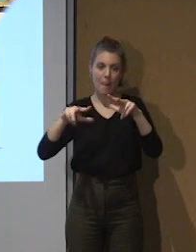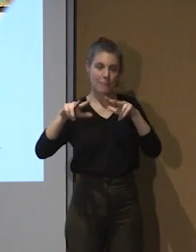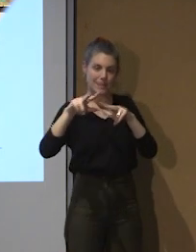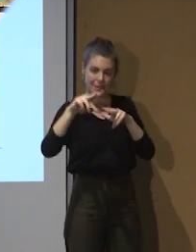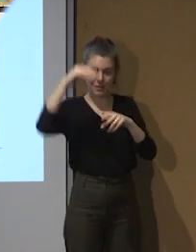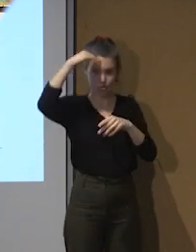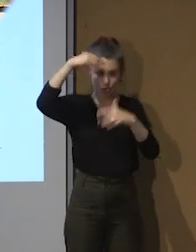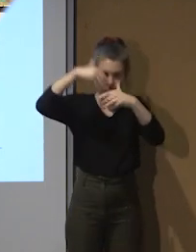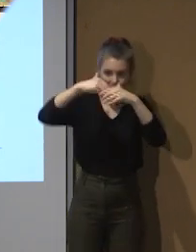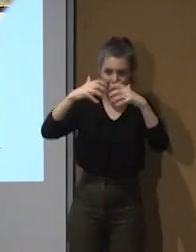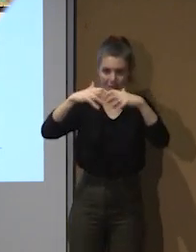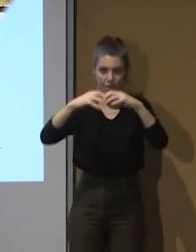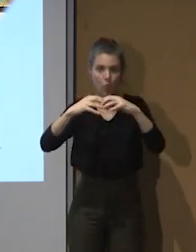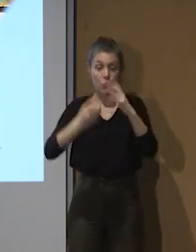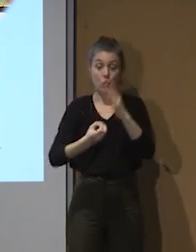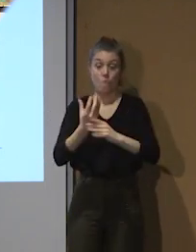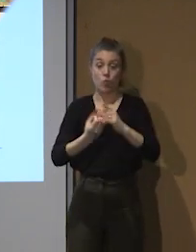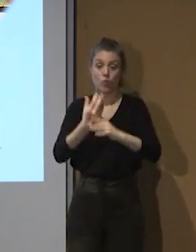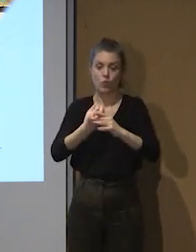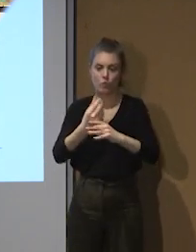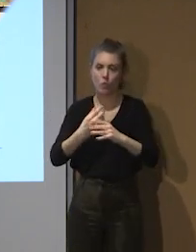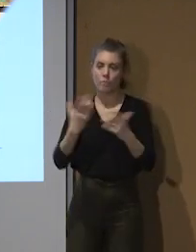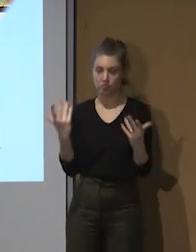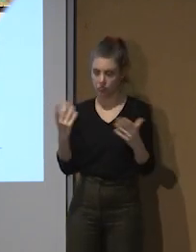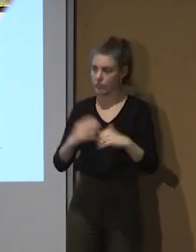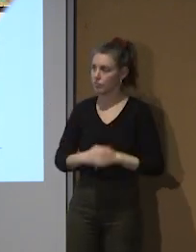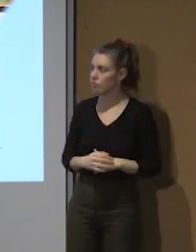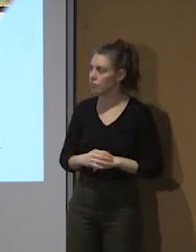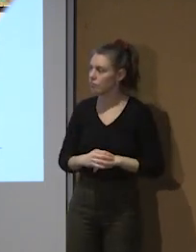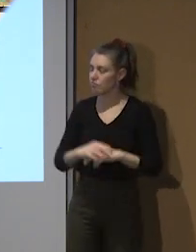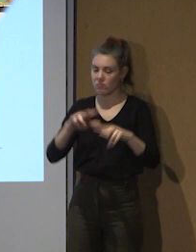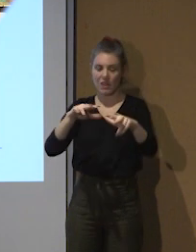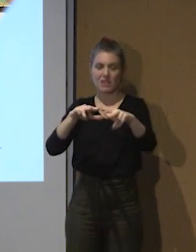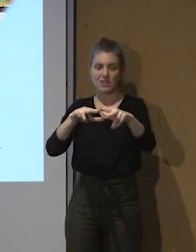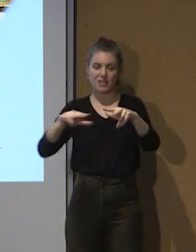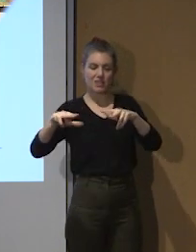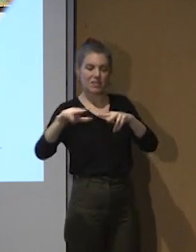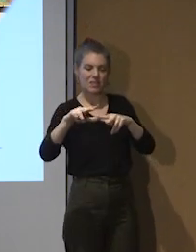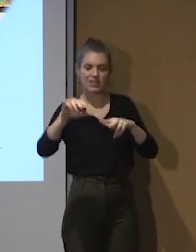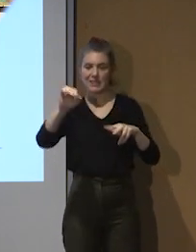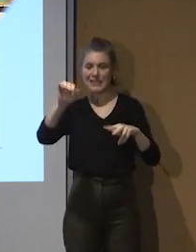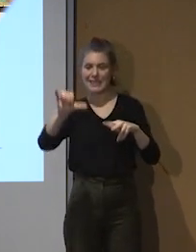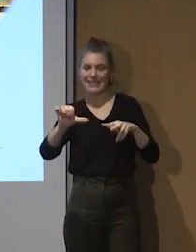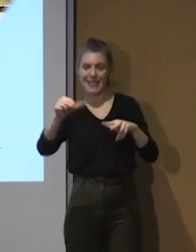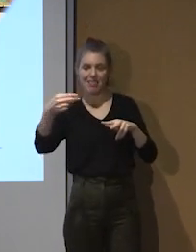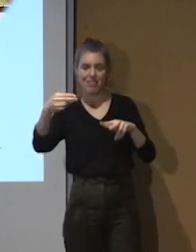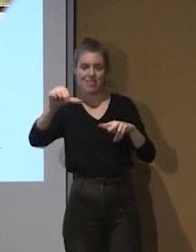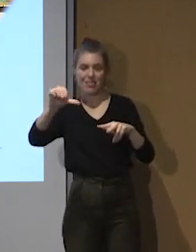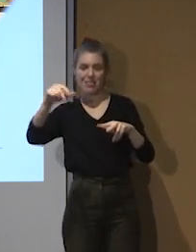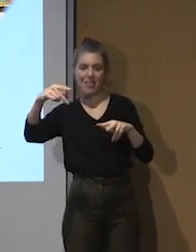l'ordi. Ça a créé ce qu'on appelle de nouvelles synapses. Les synapses, ce sont un peu comme des câbles électriques qui vont conduire